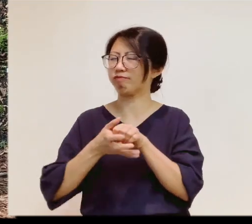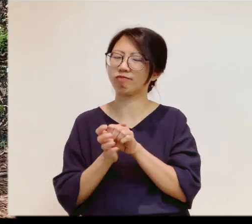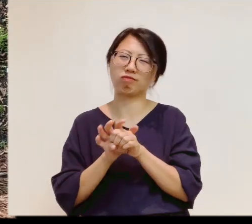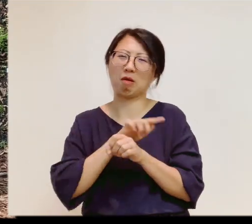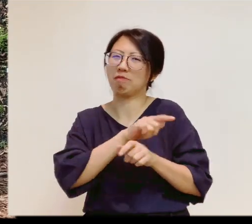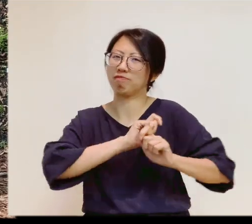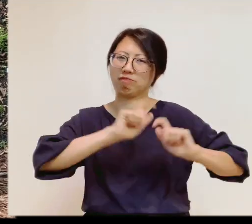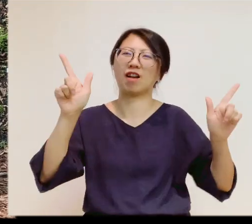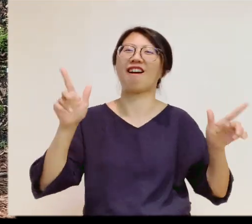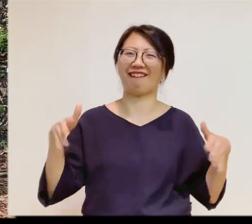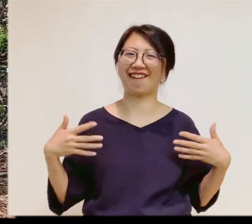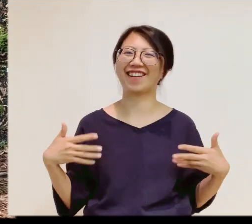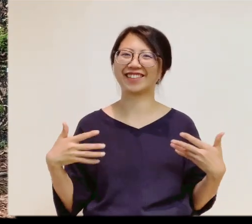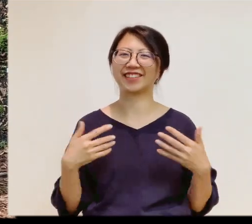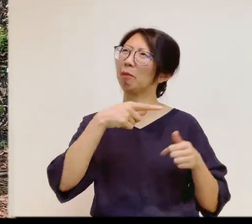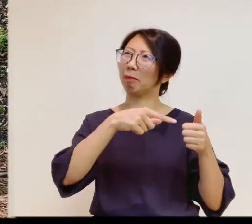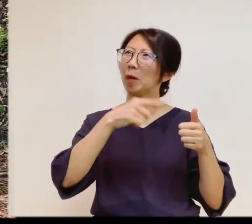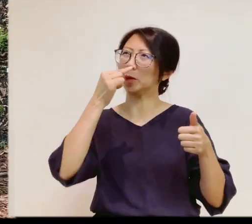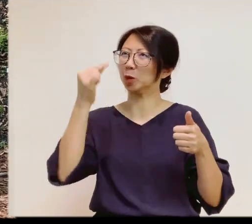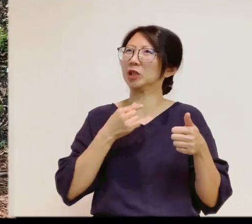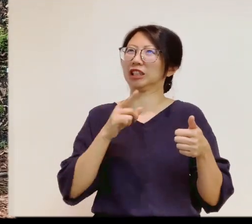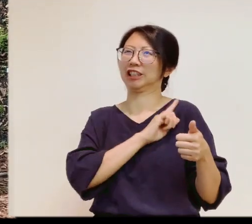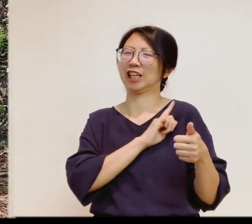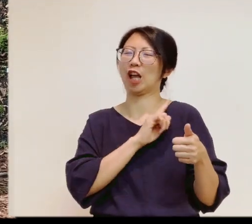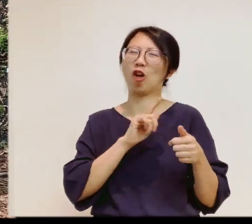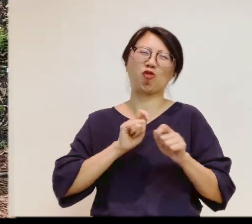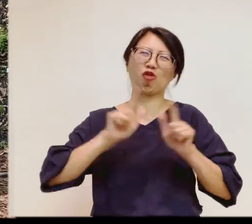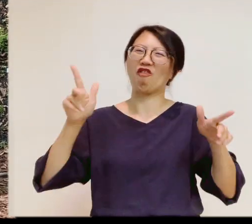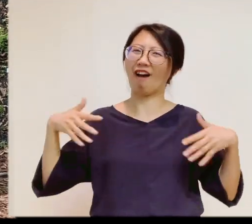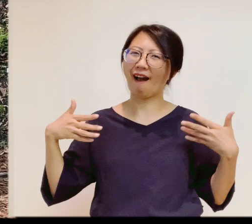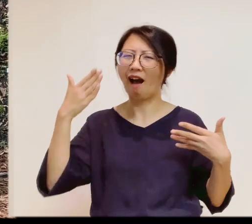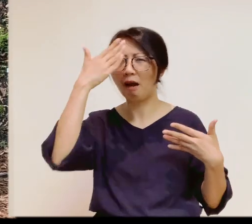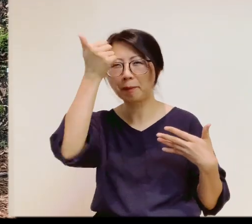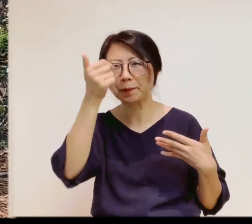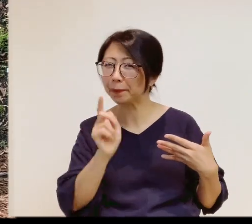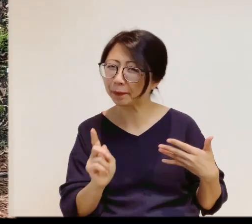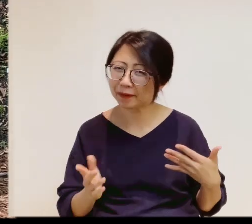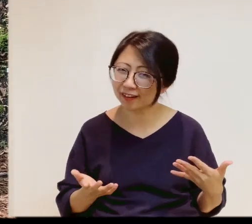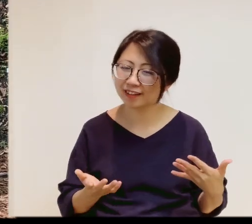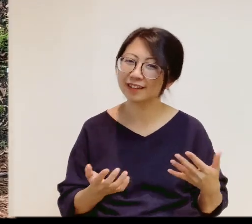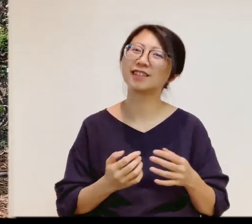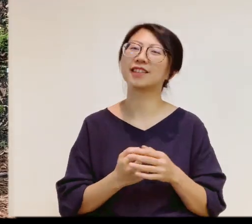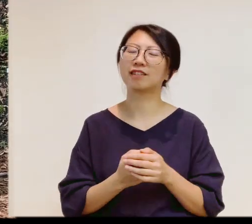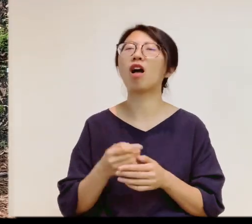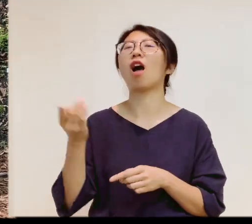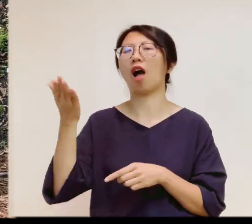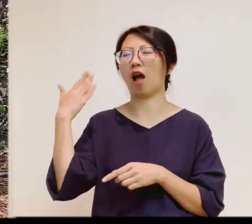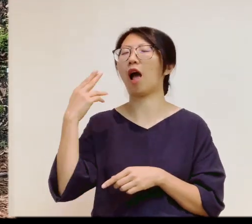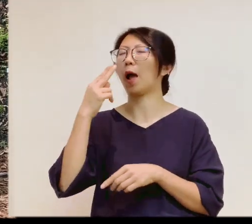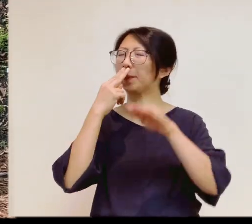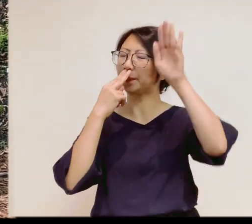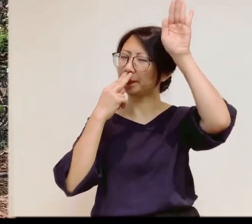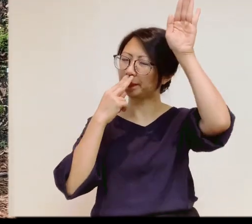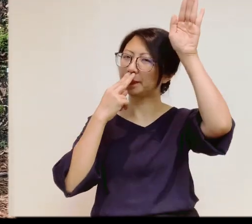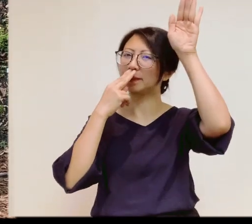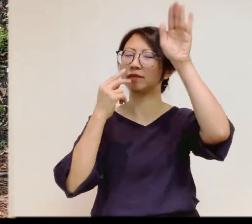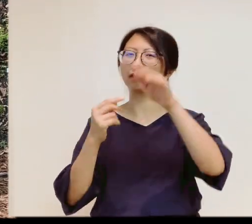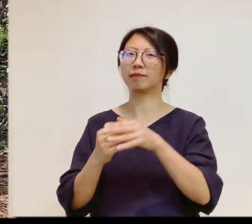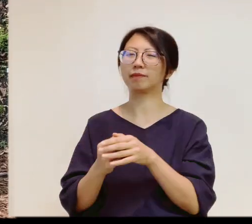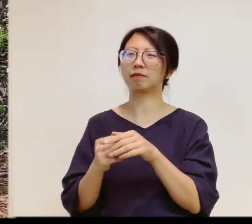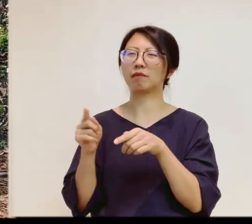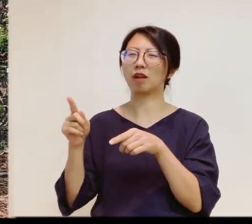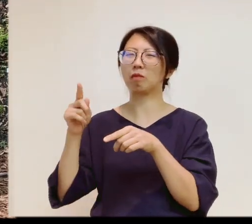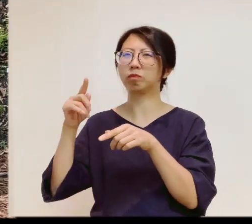个在纳粹德国时期下面的一个集中营的幸存